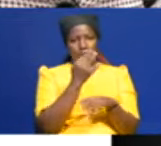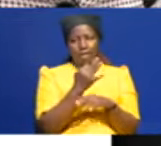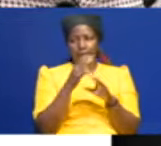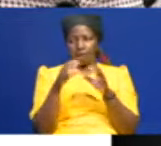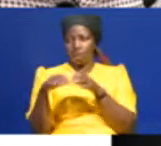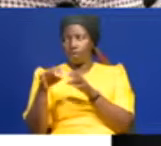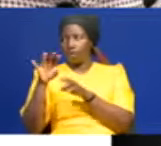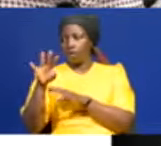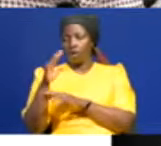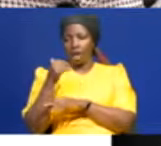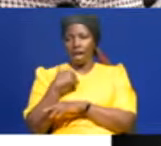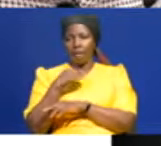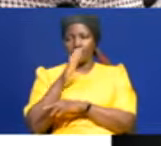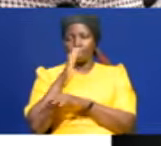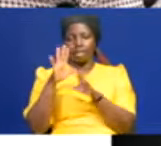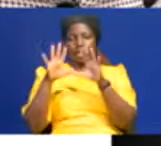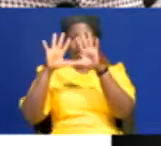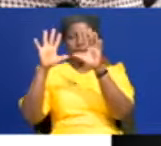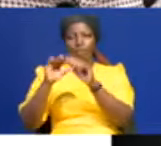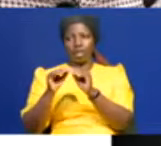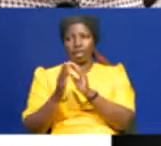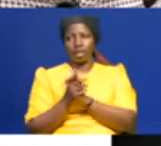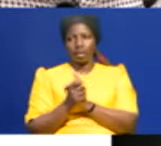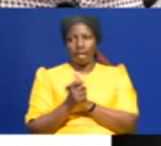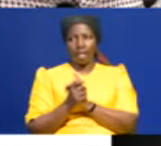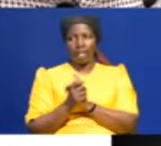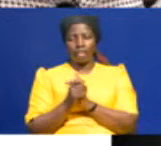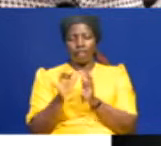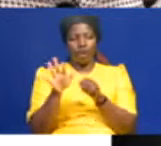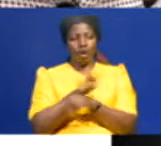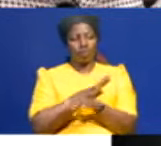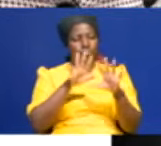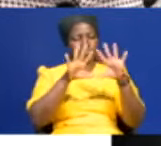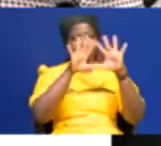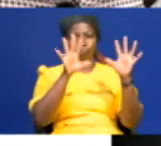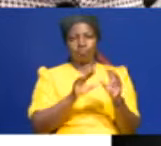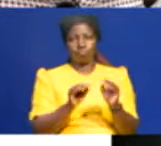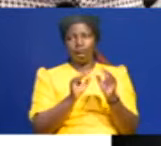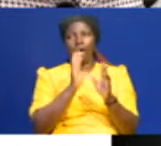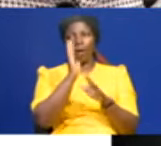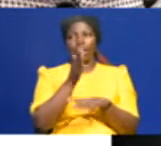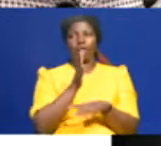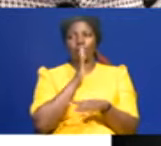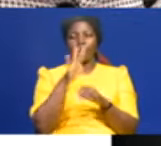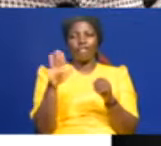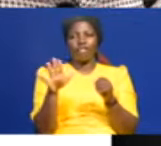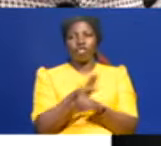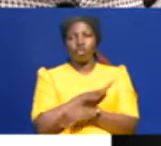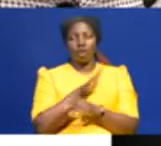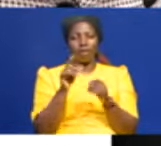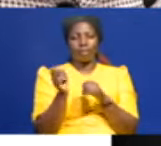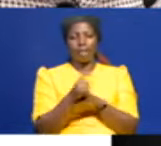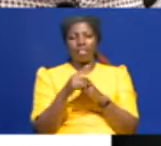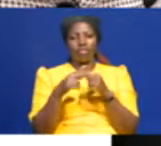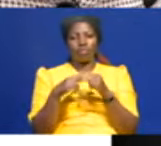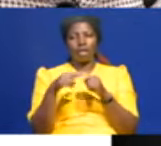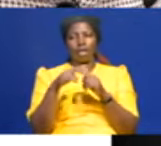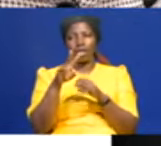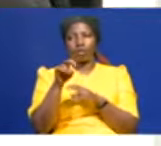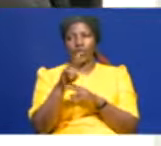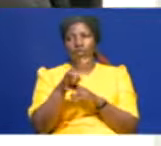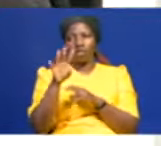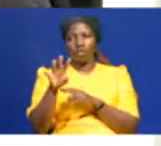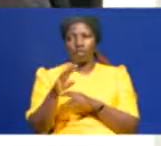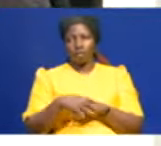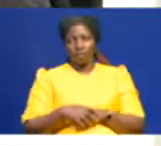4 has been harmonized. The full harmonization will be complete in July